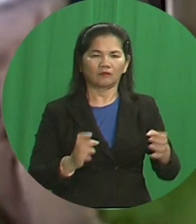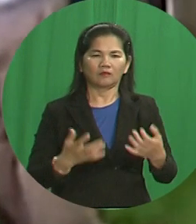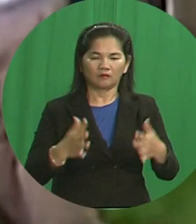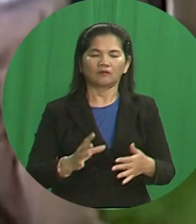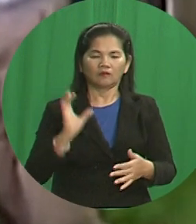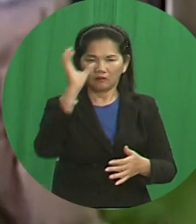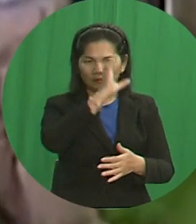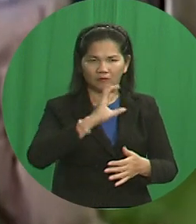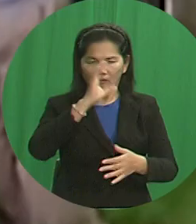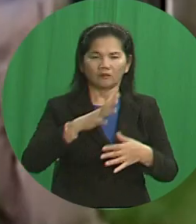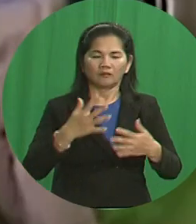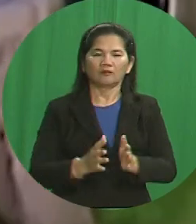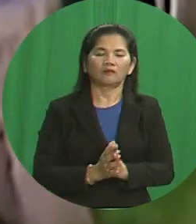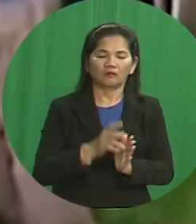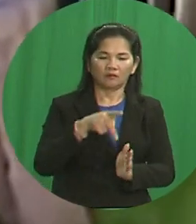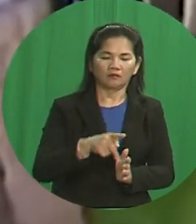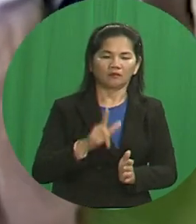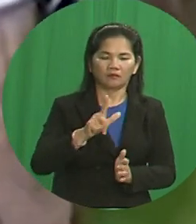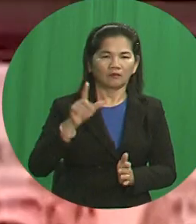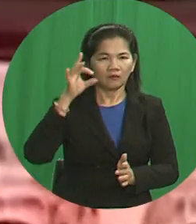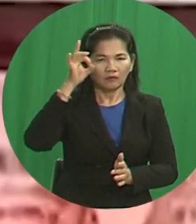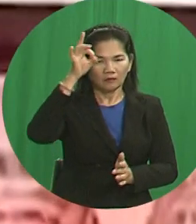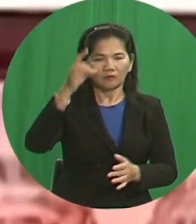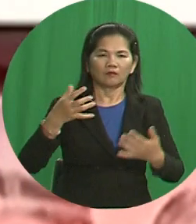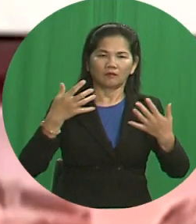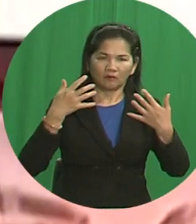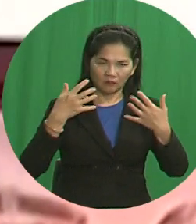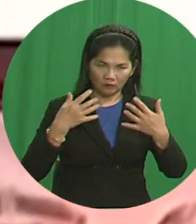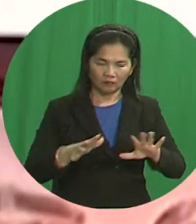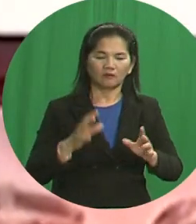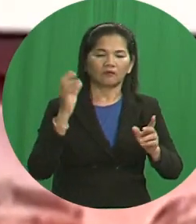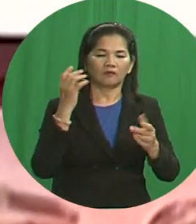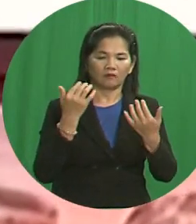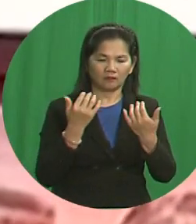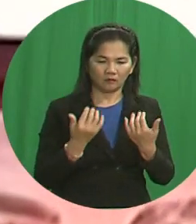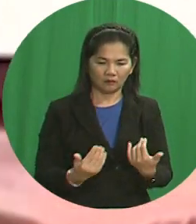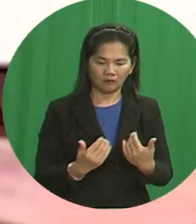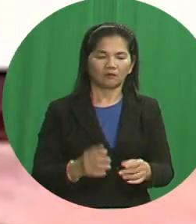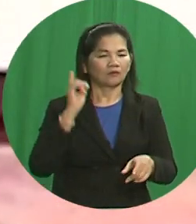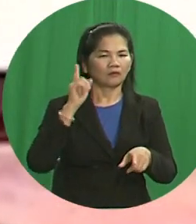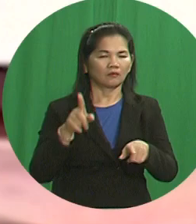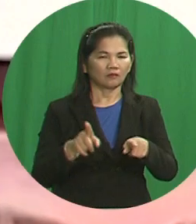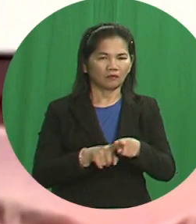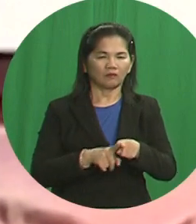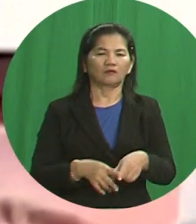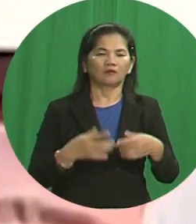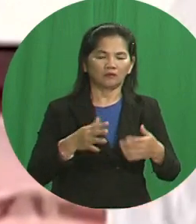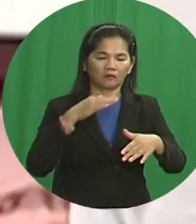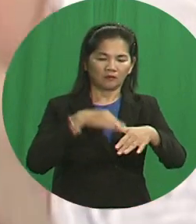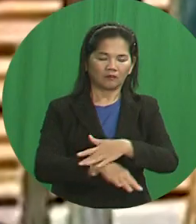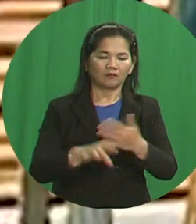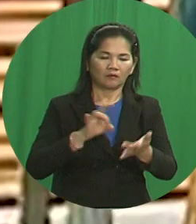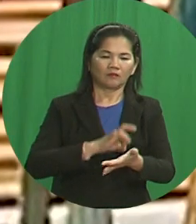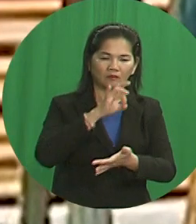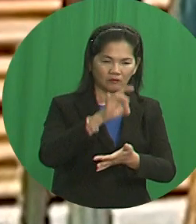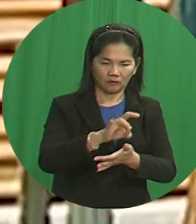កូឡុំប៊ីលោក Nicolas Maduro បានបញ្ជាក់ថាកិច្ចព្រមព្រៀងនេះបានធ្វើបច្ចុប្បន្នភាពលើកិច្ចព្រមព្រៀងលើពន្ធនាំចូលនិងធ្